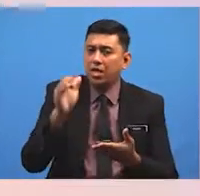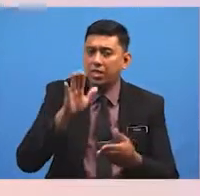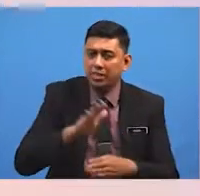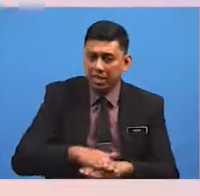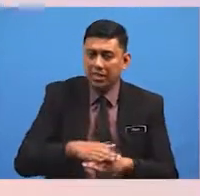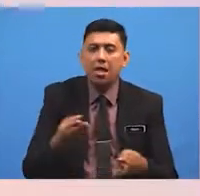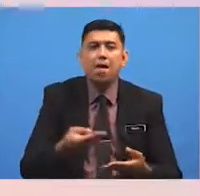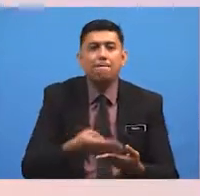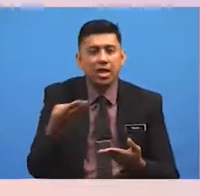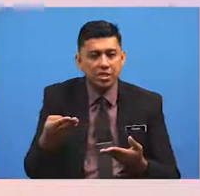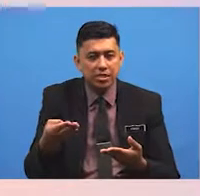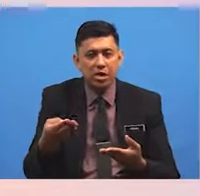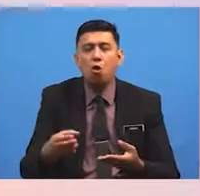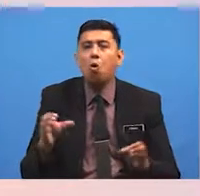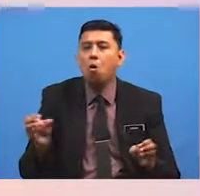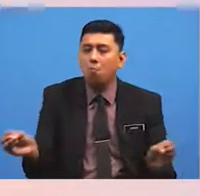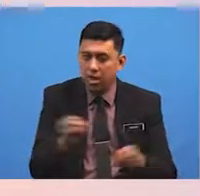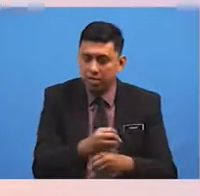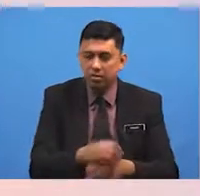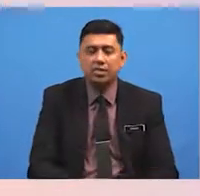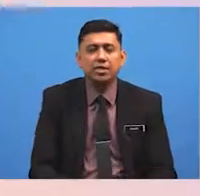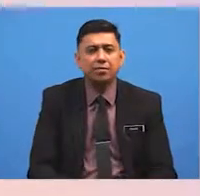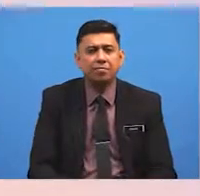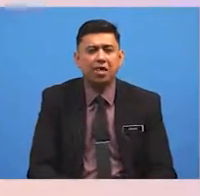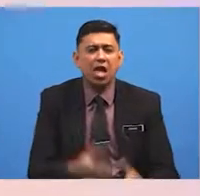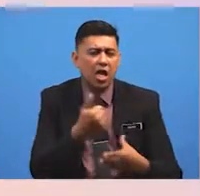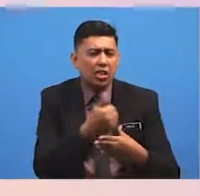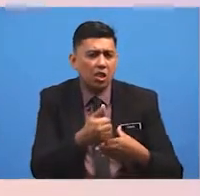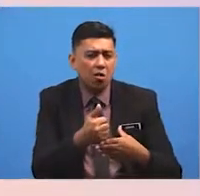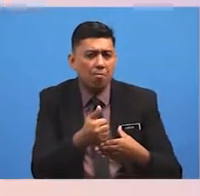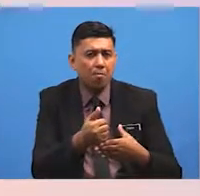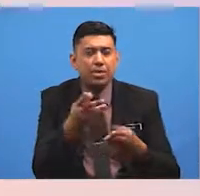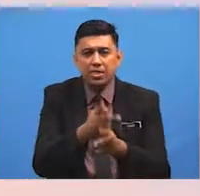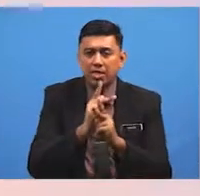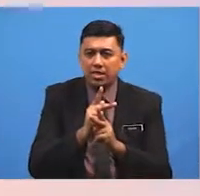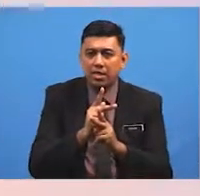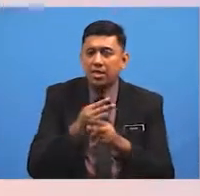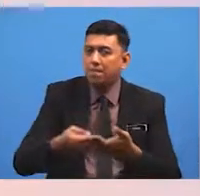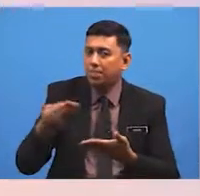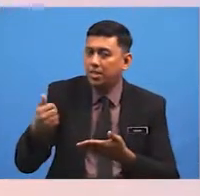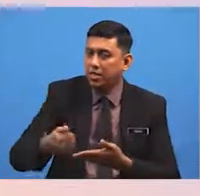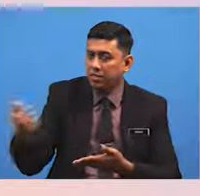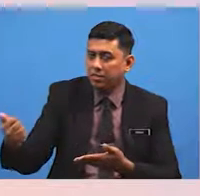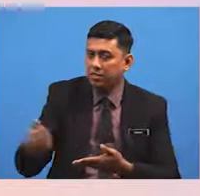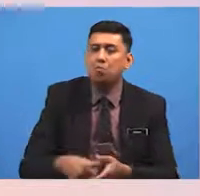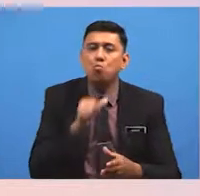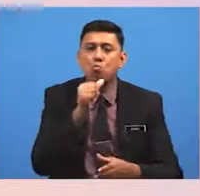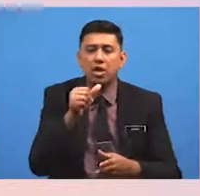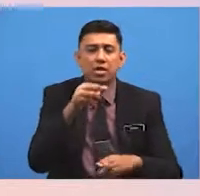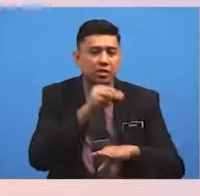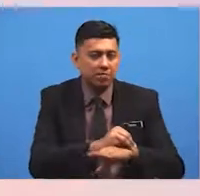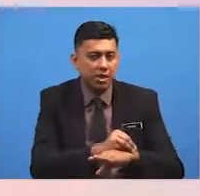bayaran balik menjamin atau angsuran pinjaman beli SC tugas Maze